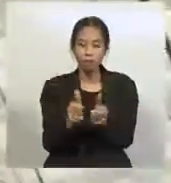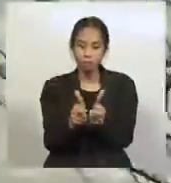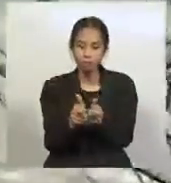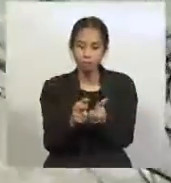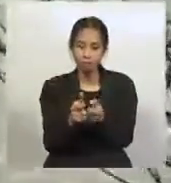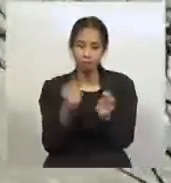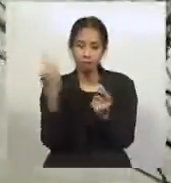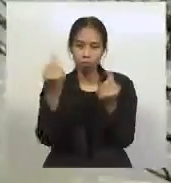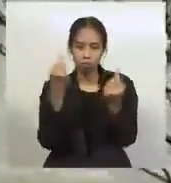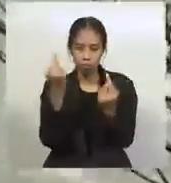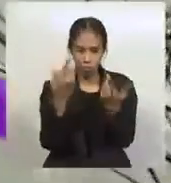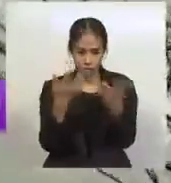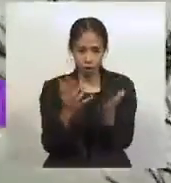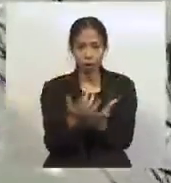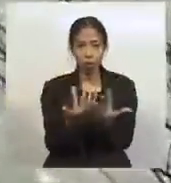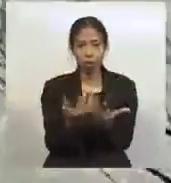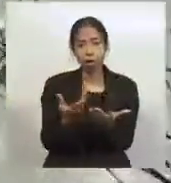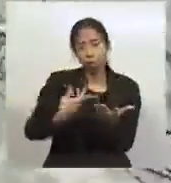ษาสภาพช้างป่าค่ะ